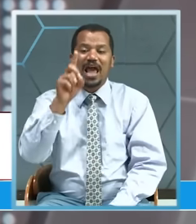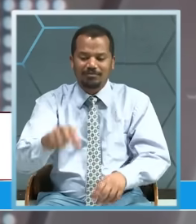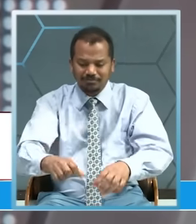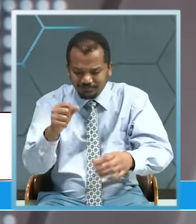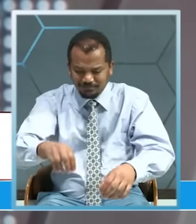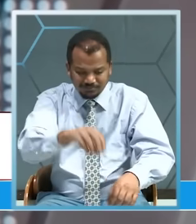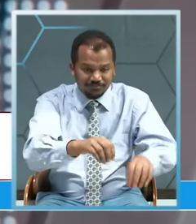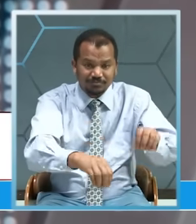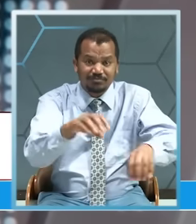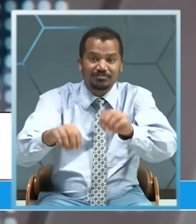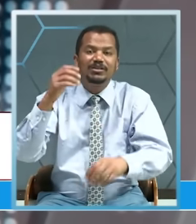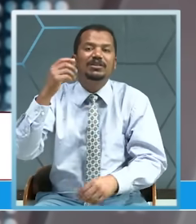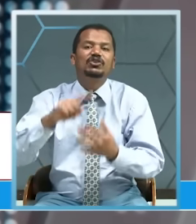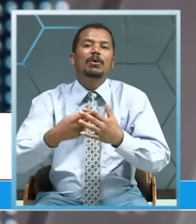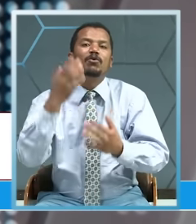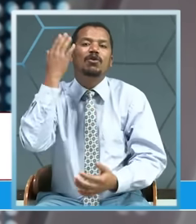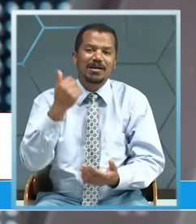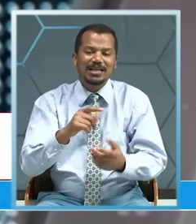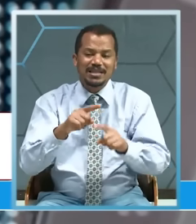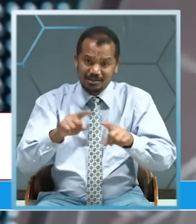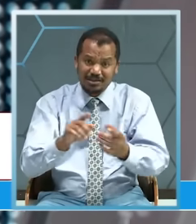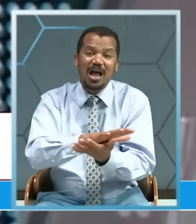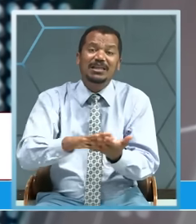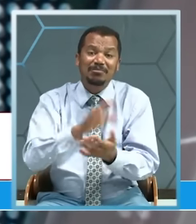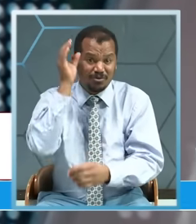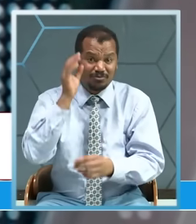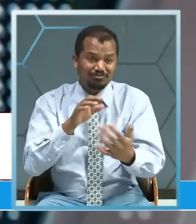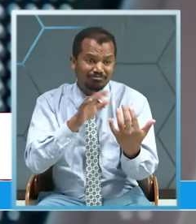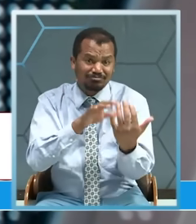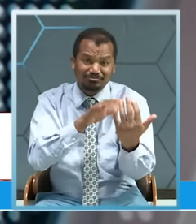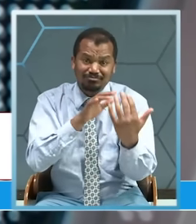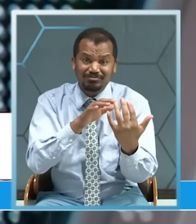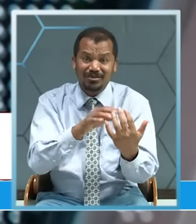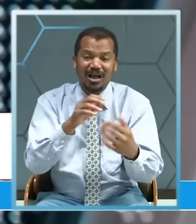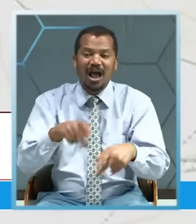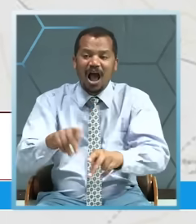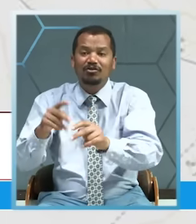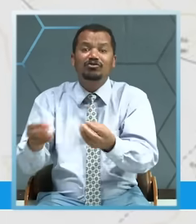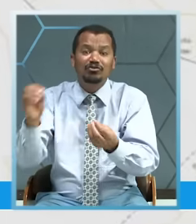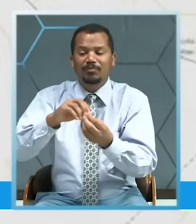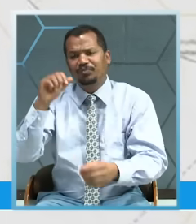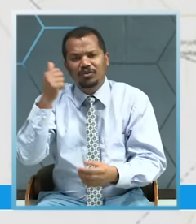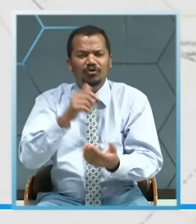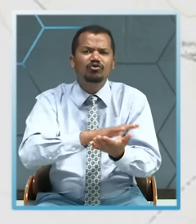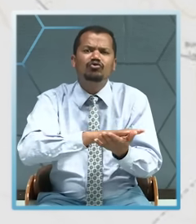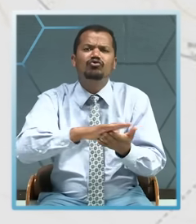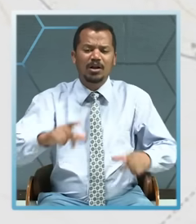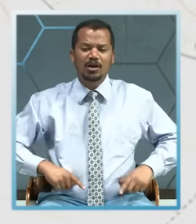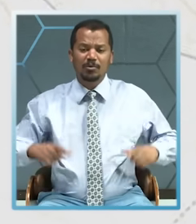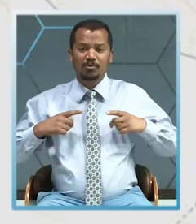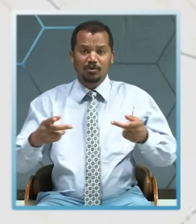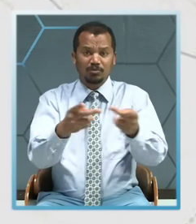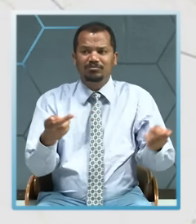ቡቃያውን የማረም ስራ ተጀምሮ እንደነበር ገልጸዋል። ይሁን እንጂ አሸባሪው ህወሓት ቡድን በከፈተው ጦርነት አርሶ አደሩን ጨምሮ ሌሎች